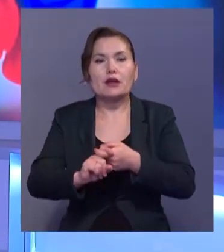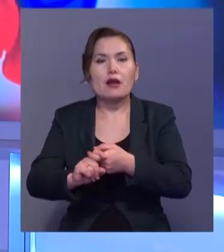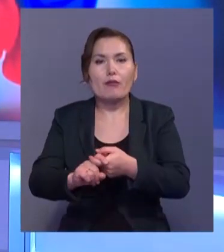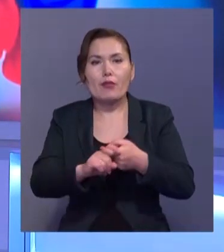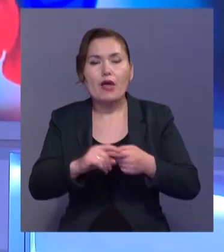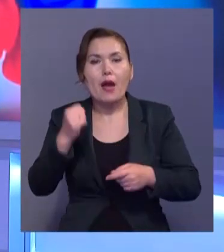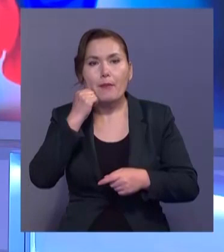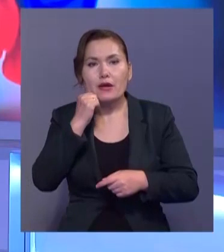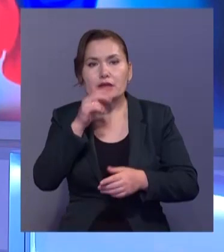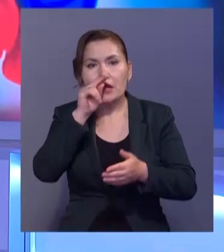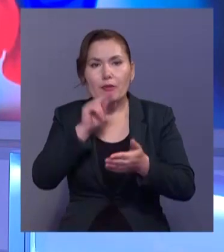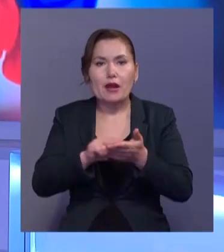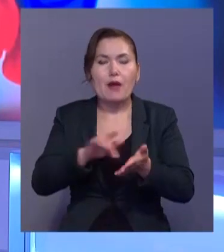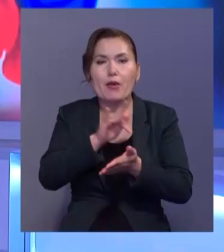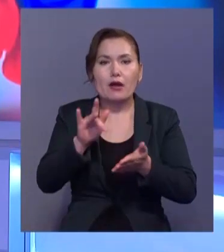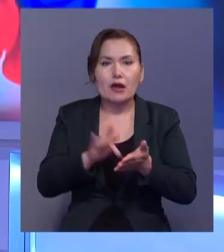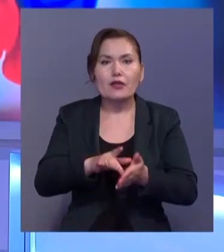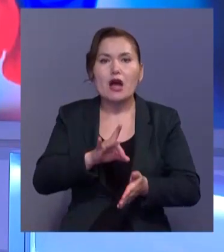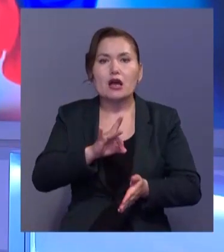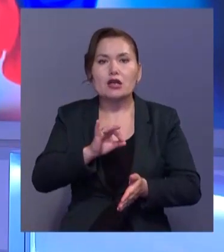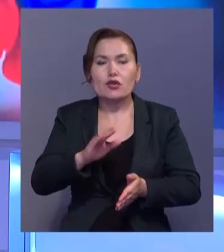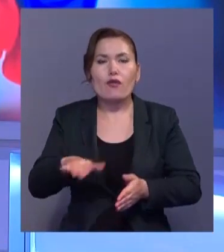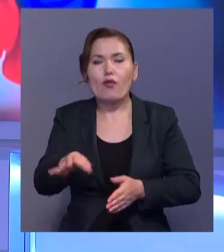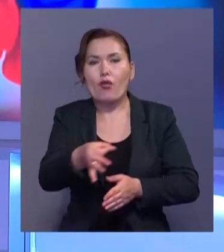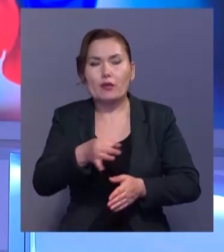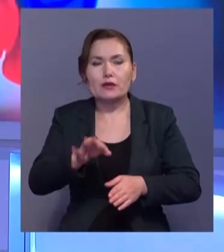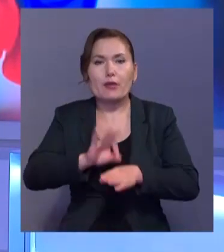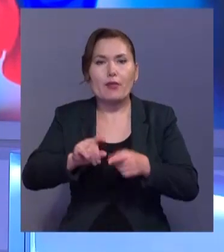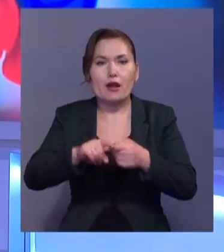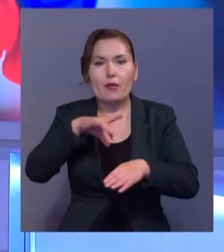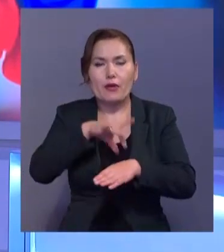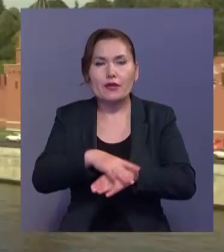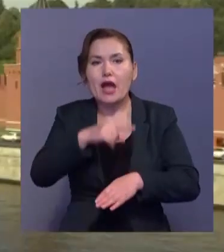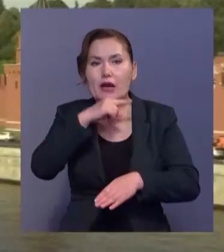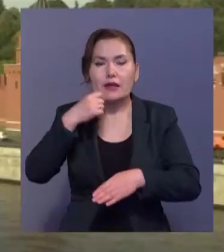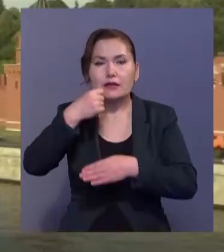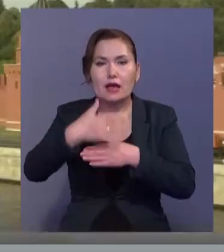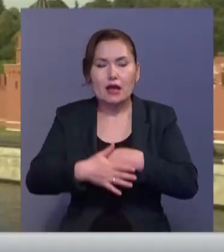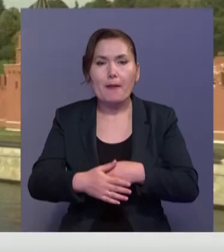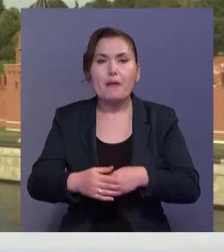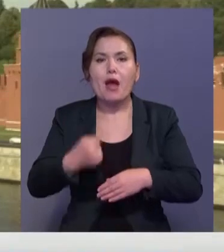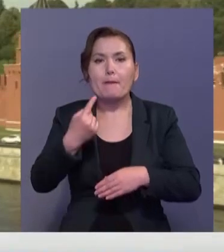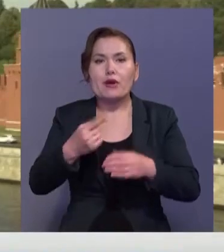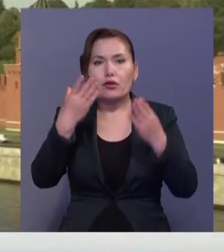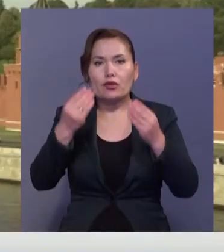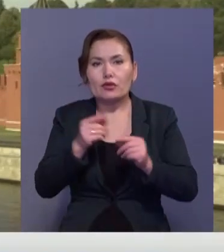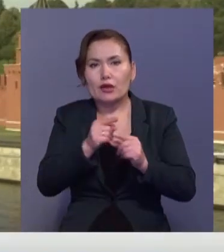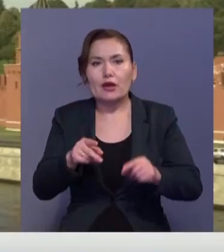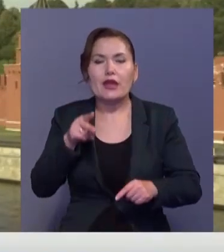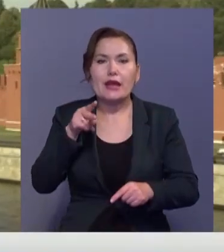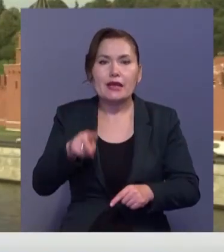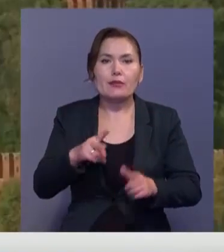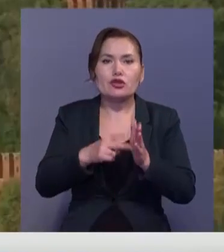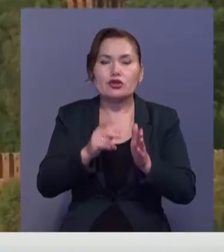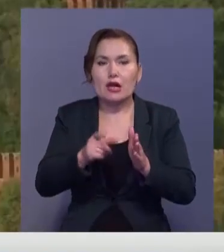Мәскеу, Санкт-Петербург қалалары мен Ростов облысында көптеп тіркелуде. Ресей астанасында соңғы бір тәулікте вирусты 2700